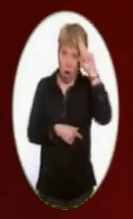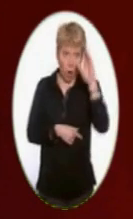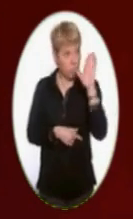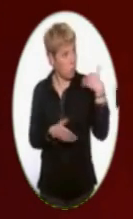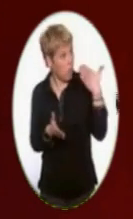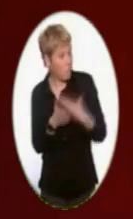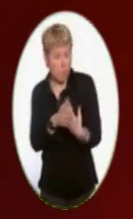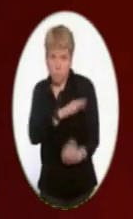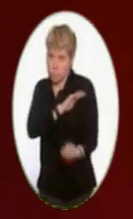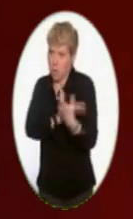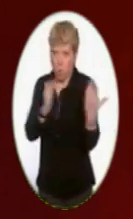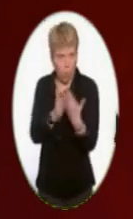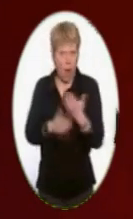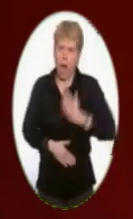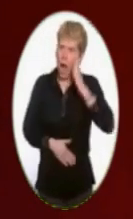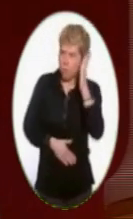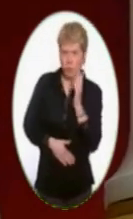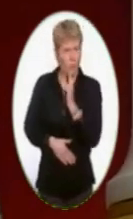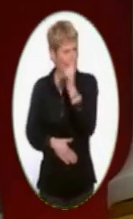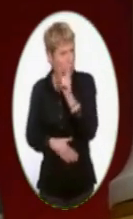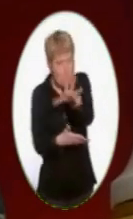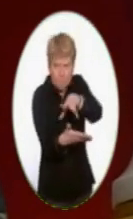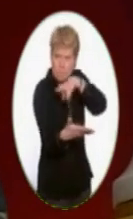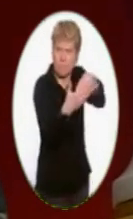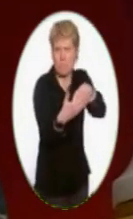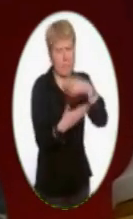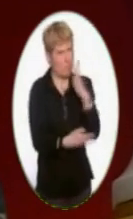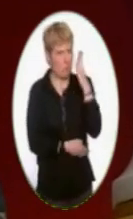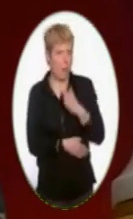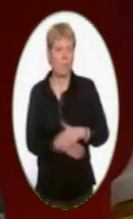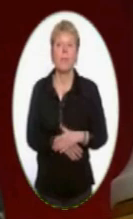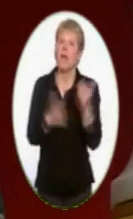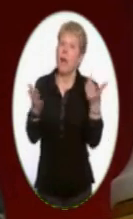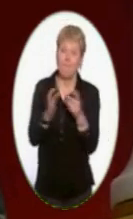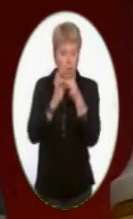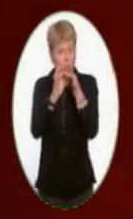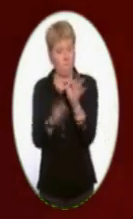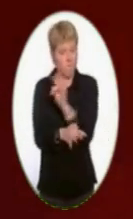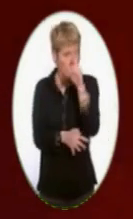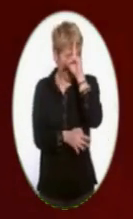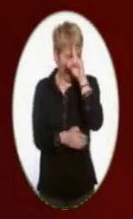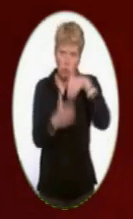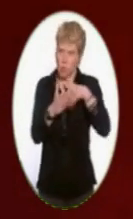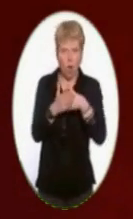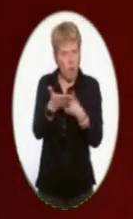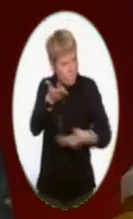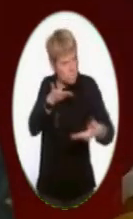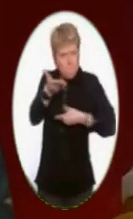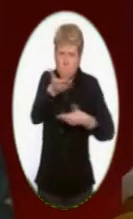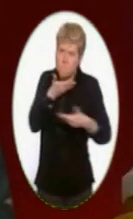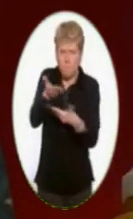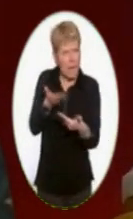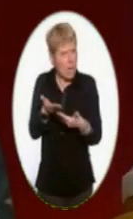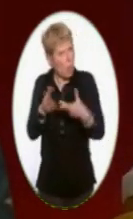fois, on ne doit pas mettre en péril nos relations diplomatiques avec le Mexique. Est-ce que vous critiquez l'attitude du président de la République? Attendez, ce que je veux vous dire, vous coupez sans arrêt la parole, c'est